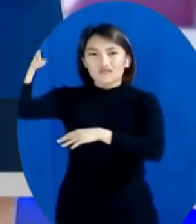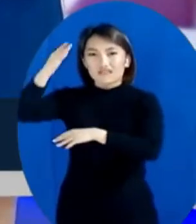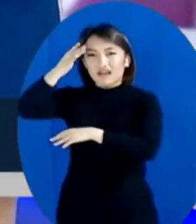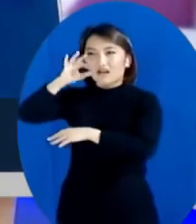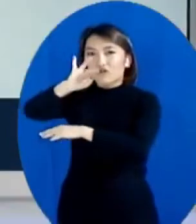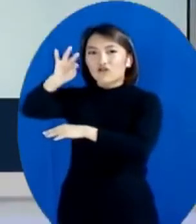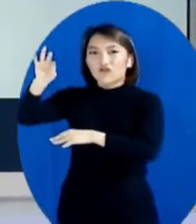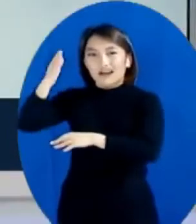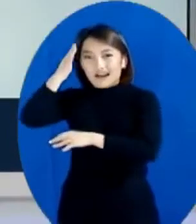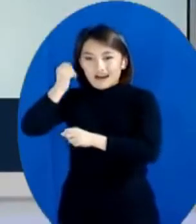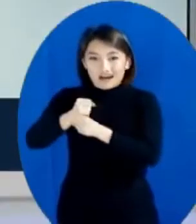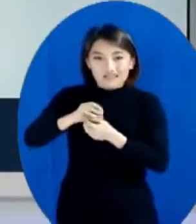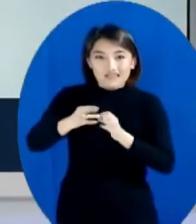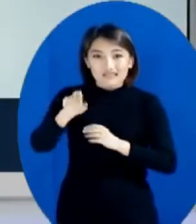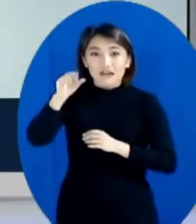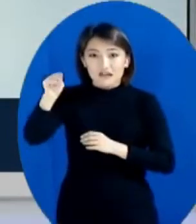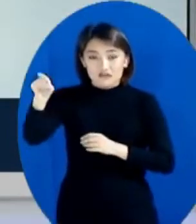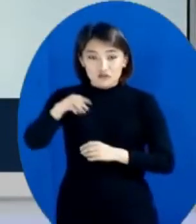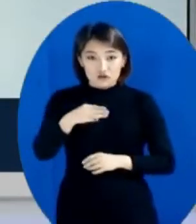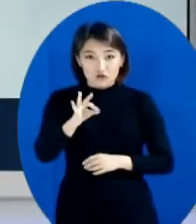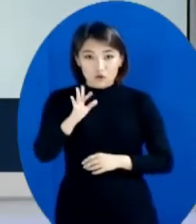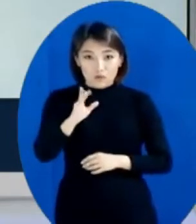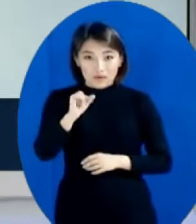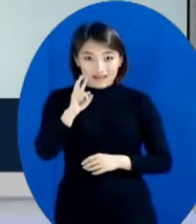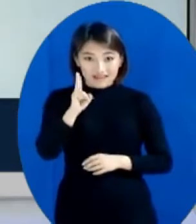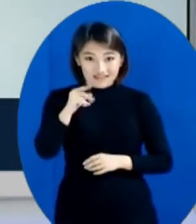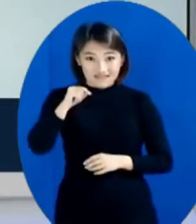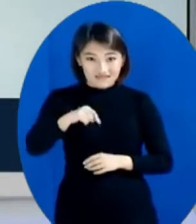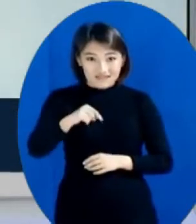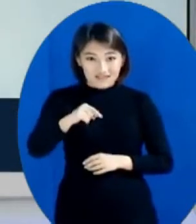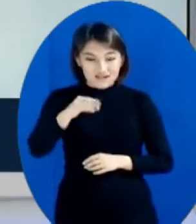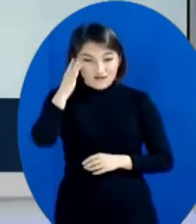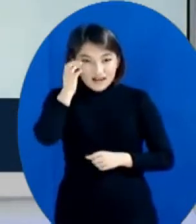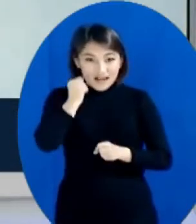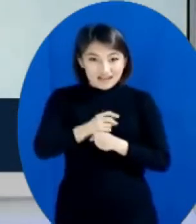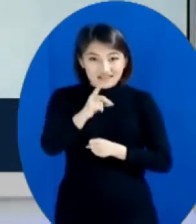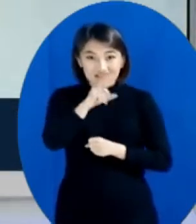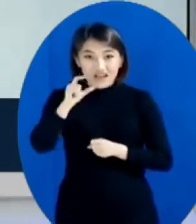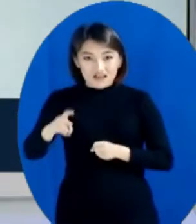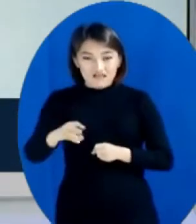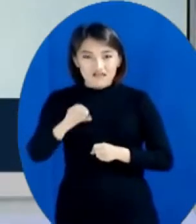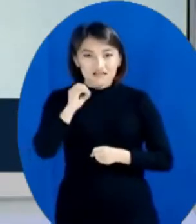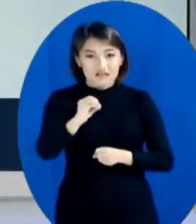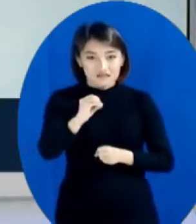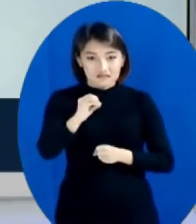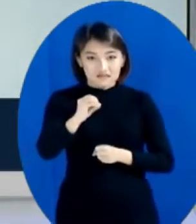байгаа. Энэ нь юу вэ гэхээр төв банк нь бодлогын хүүгээ тэглэж эсвэл одоо эрс